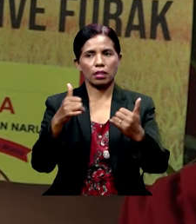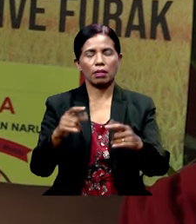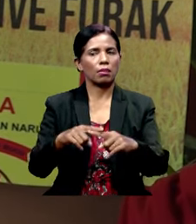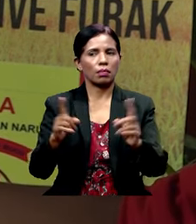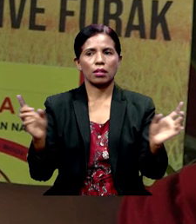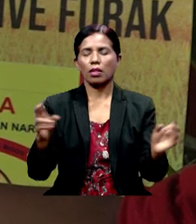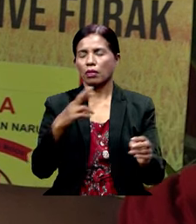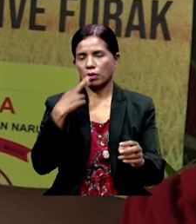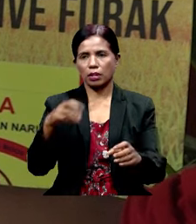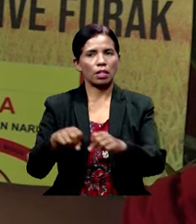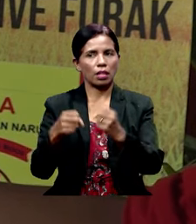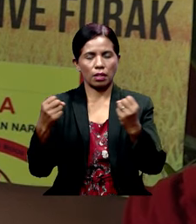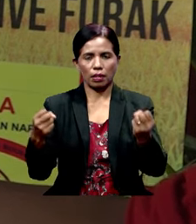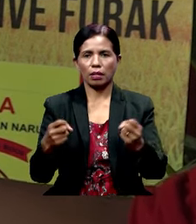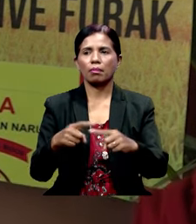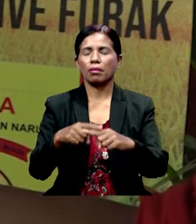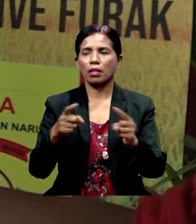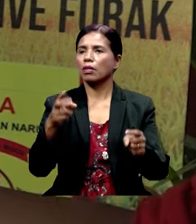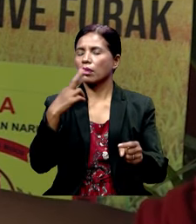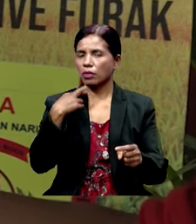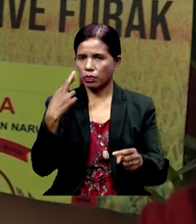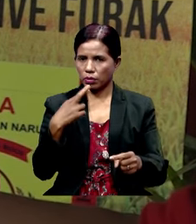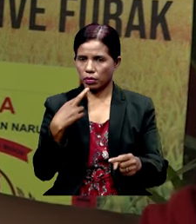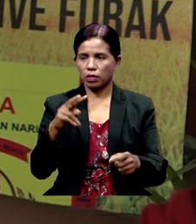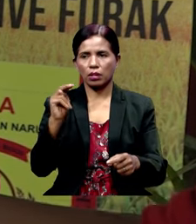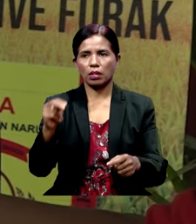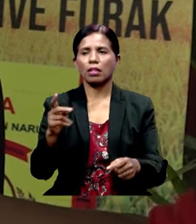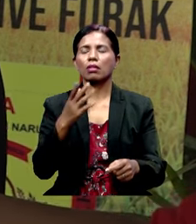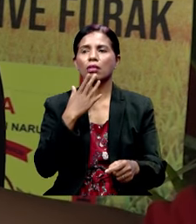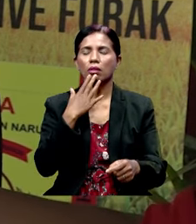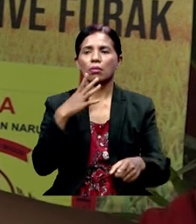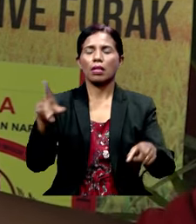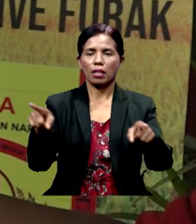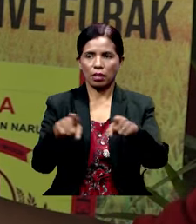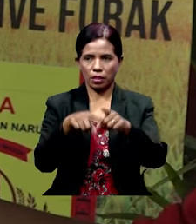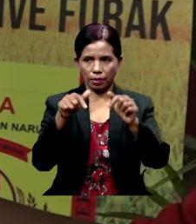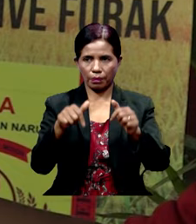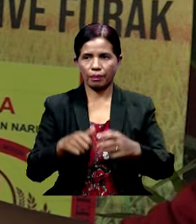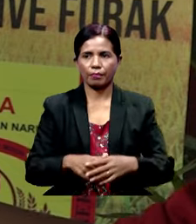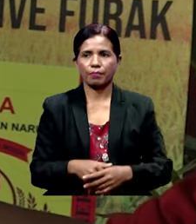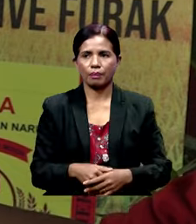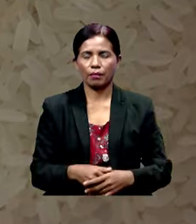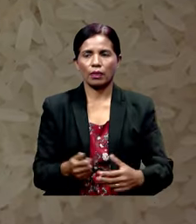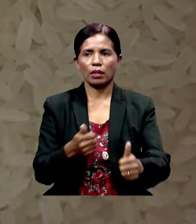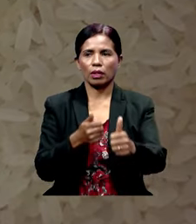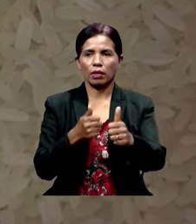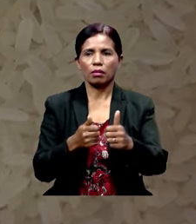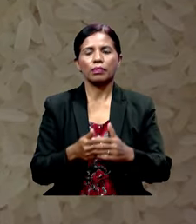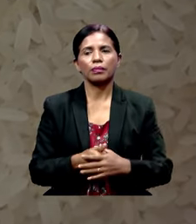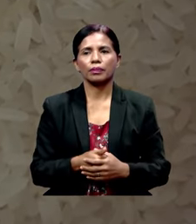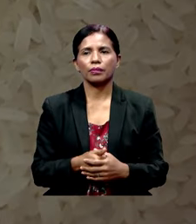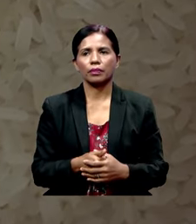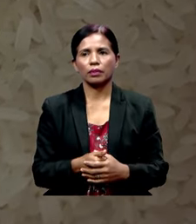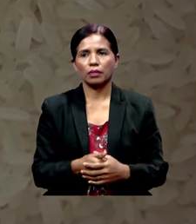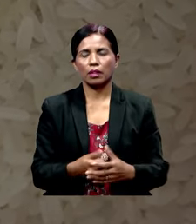kerjer kata fos ne at mai be fos ne ninia be kor ma anesane. Tuir ba nya